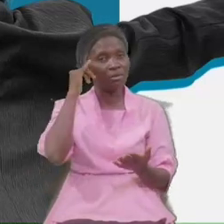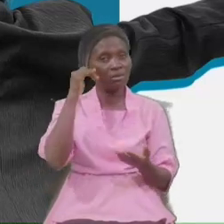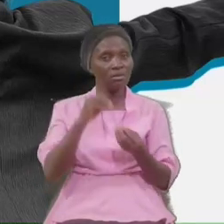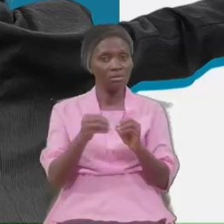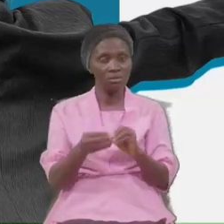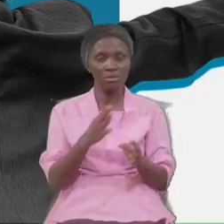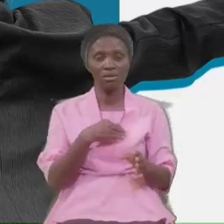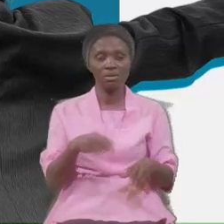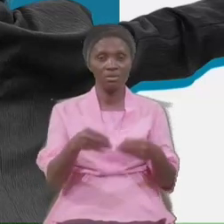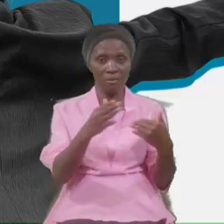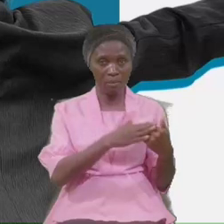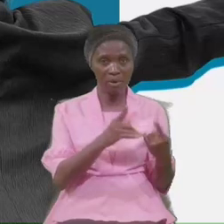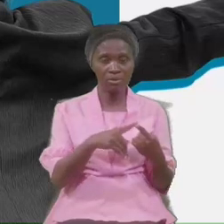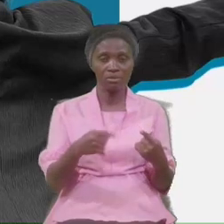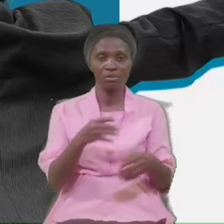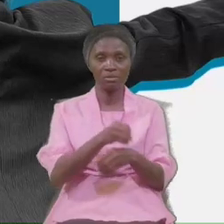remplissez.